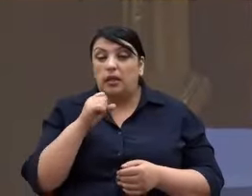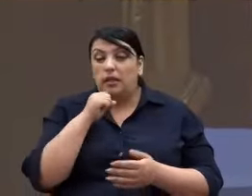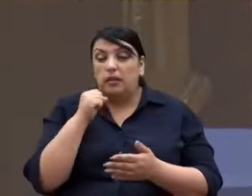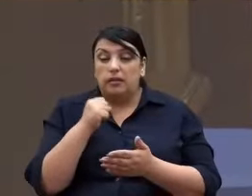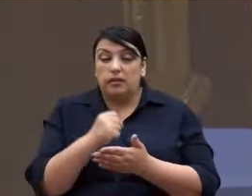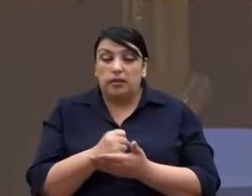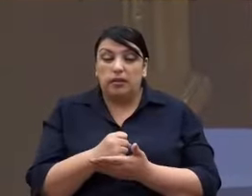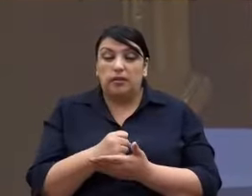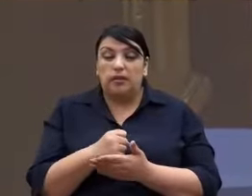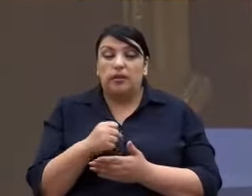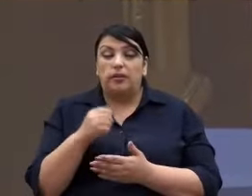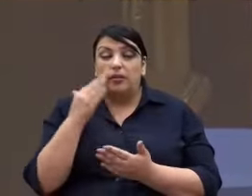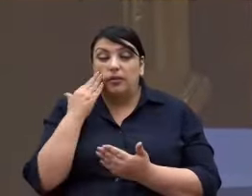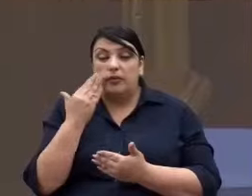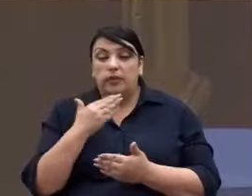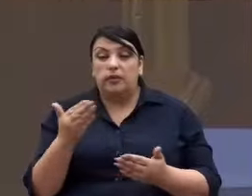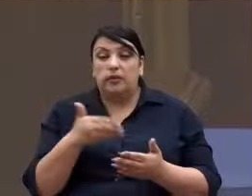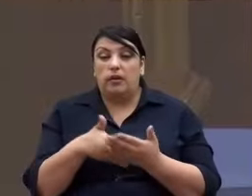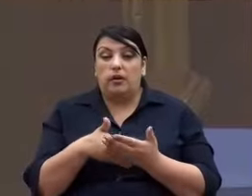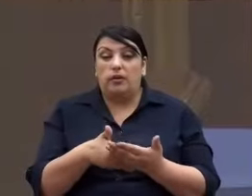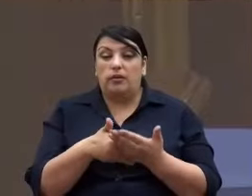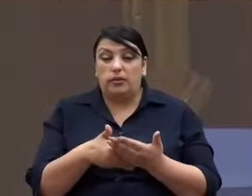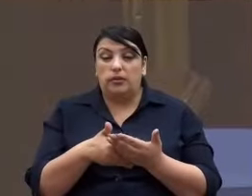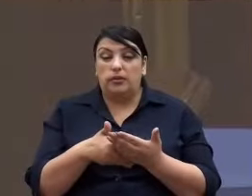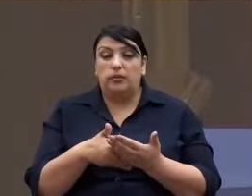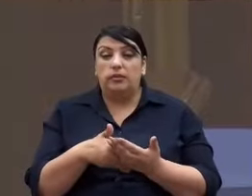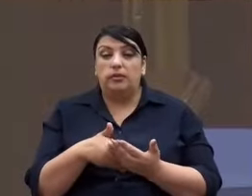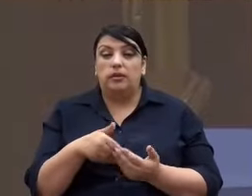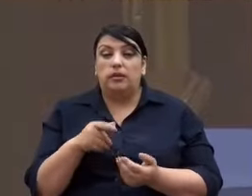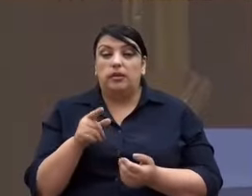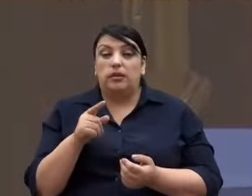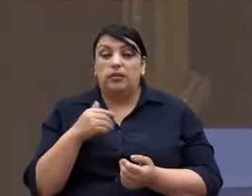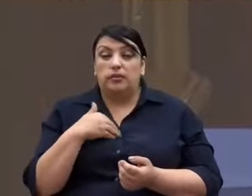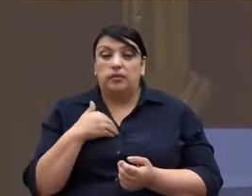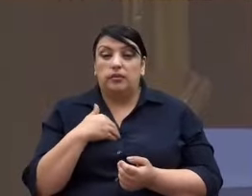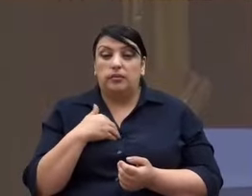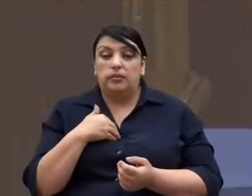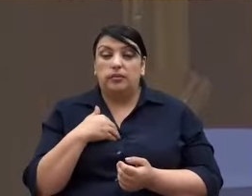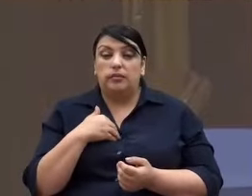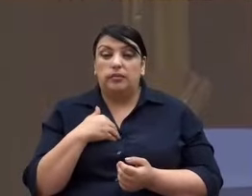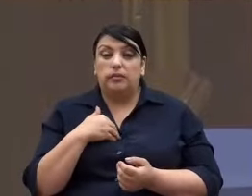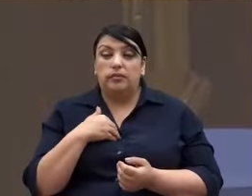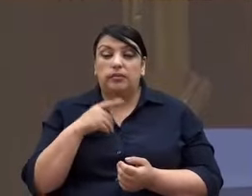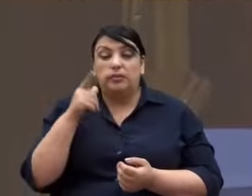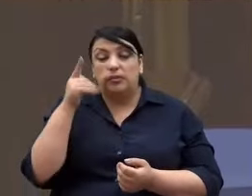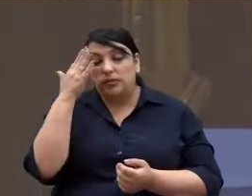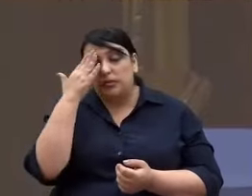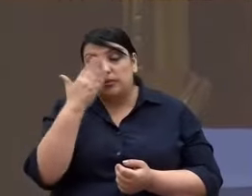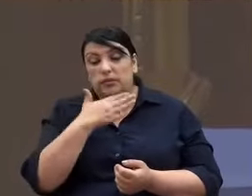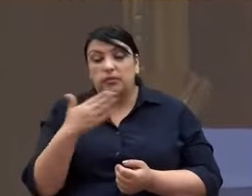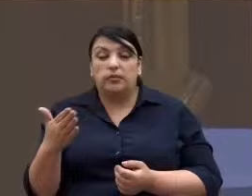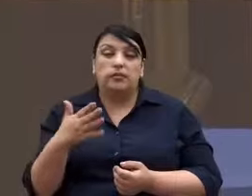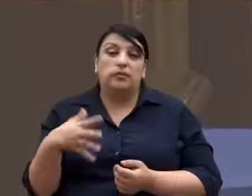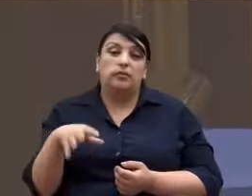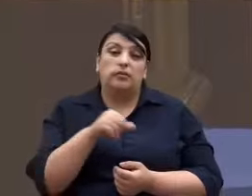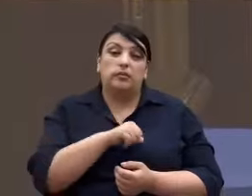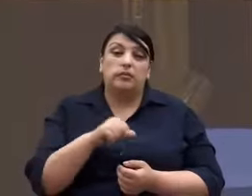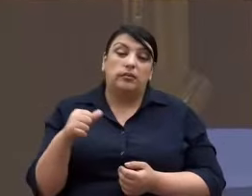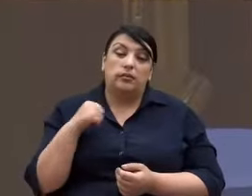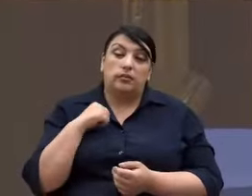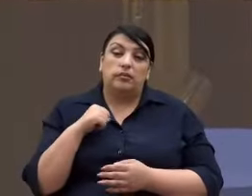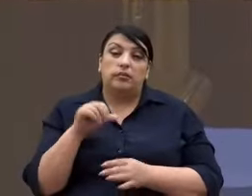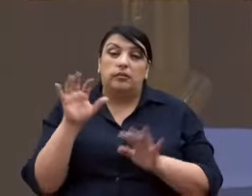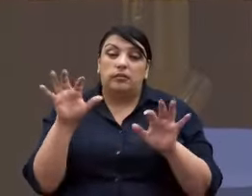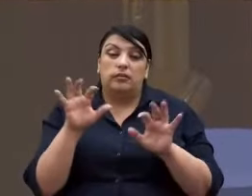ժողովրդի աջակցությունը գործող իշխանություններին կարծում եմ ավելորդ է։ Հայաստանի Հանրապետության ժողովուրդը իրեն